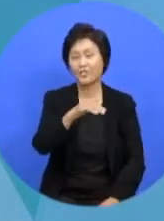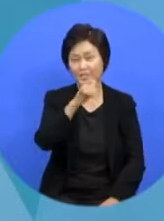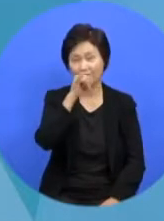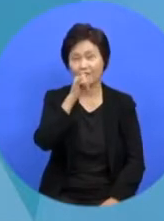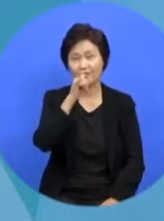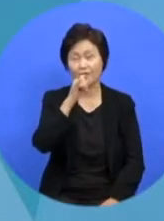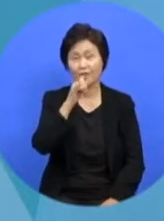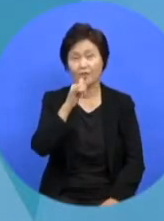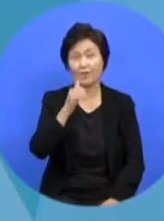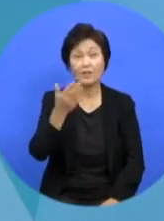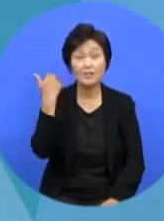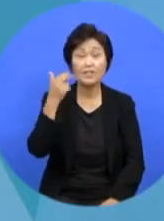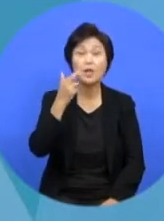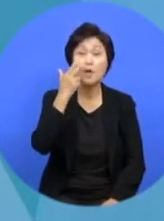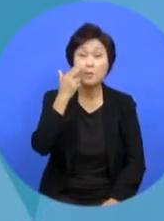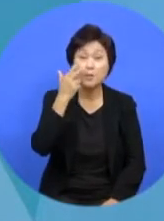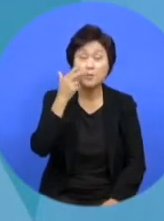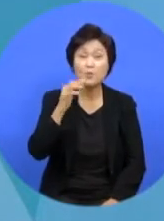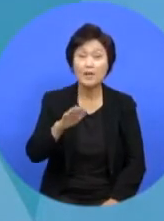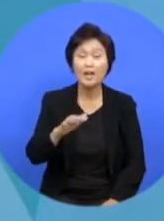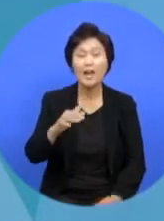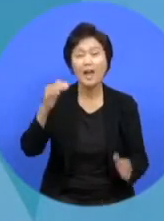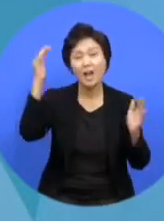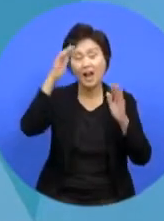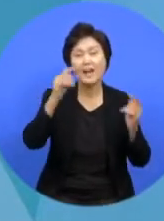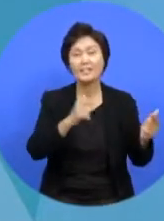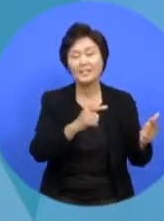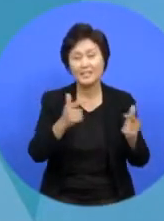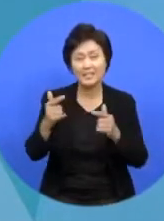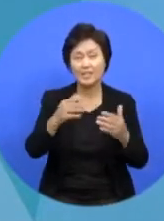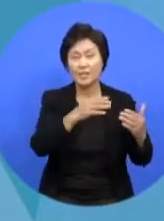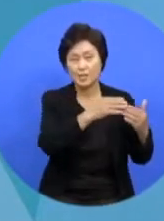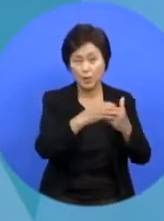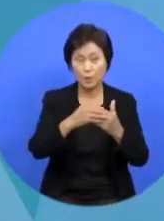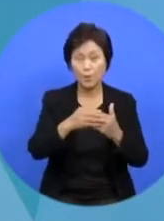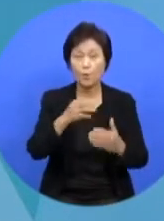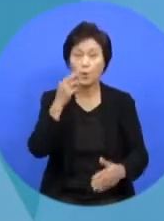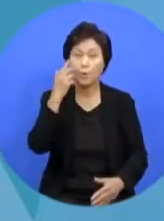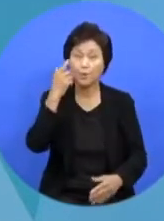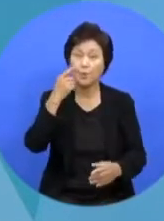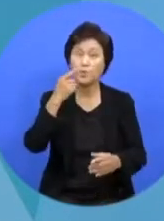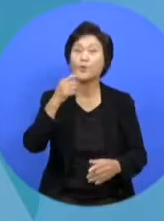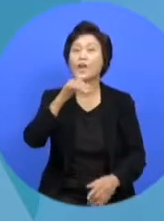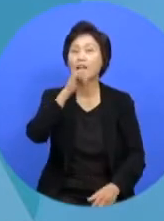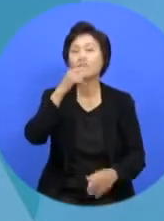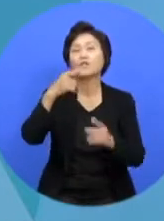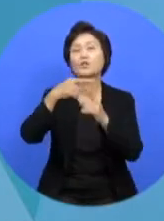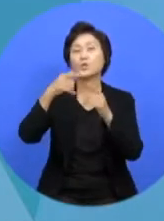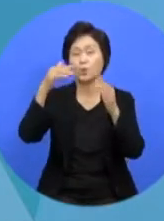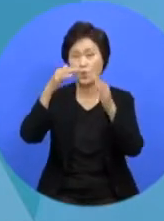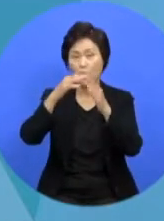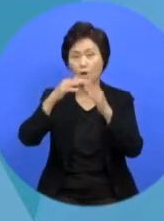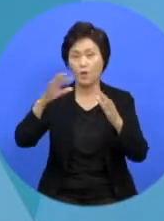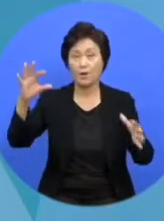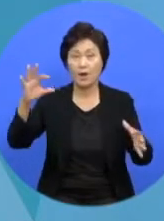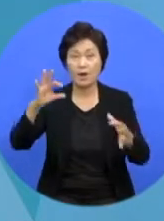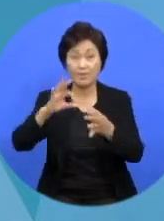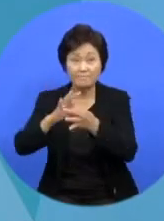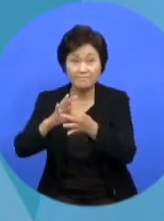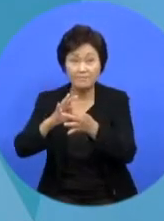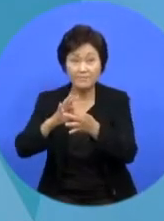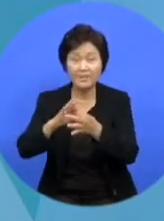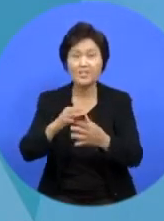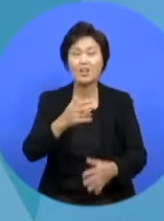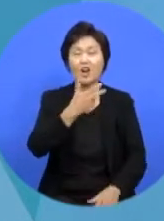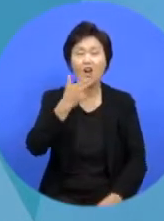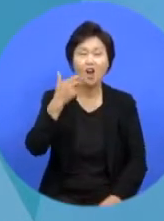프로그램 네. 이제 여름하고 겨울에 학생들을 모집해서 미국 교회하고 교회 부설학교하고 교류하면서 네. 영어 연수를 시켰어요.